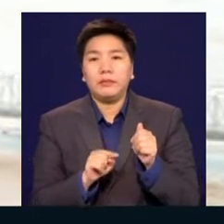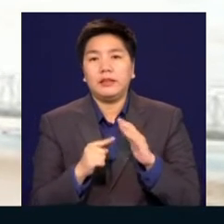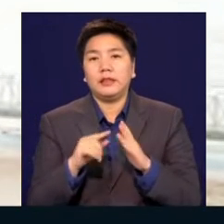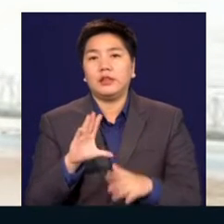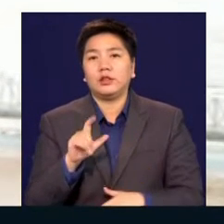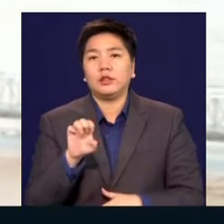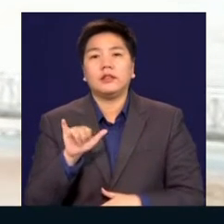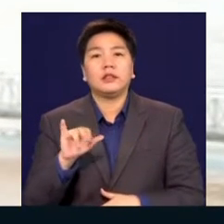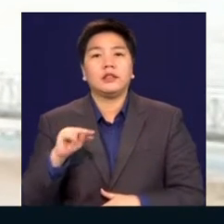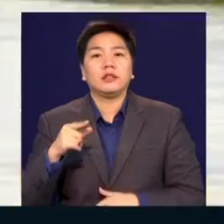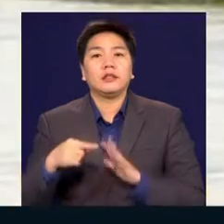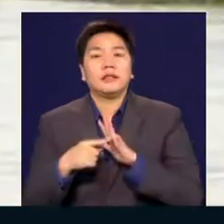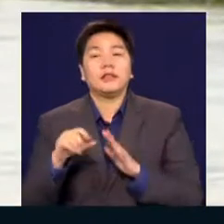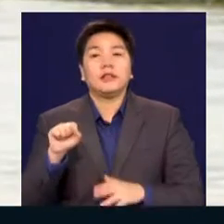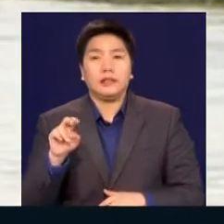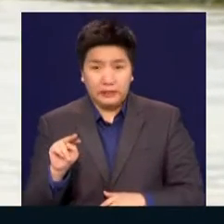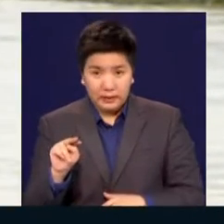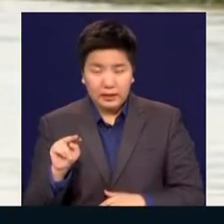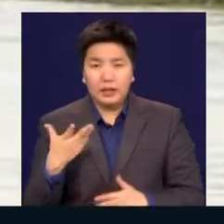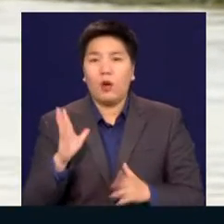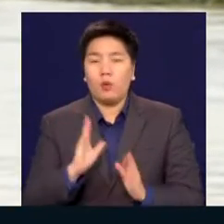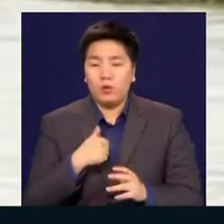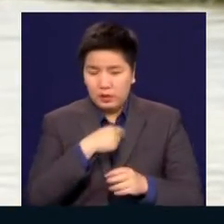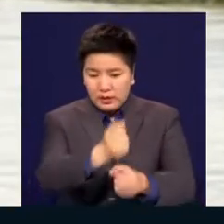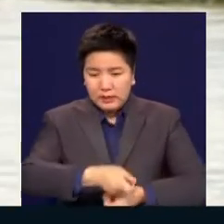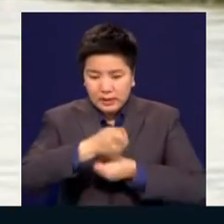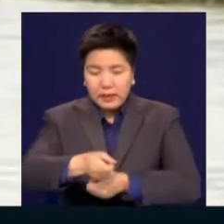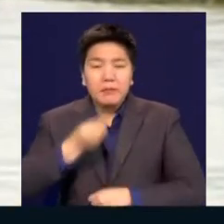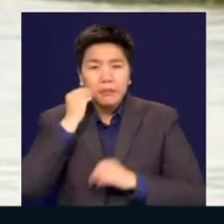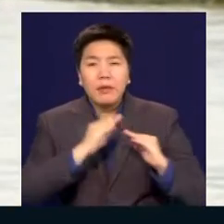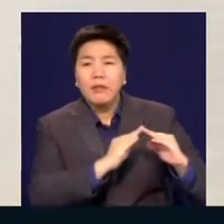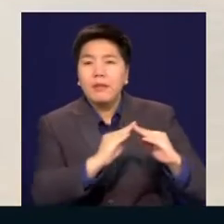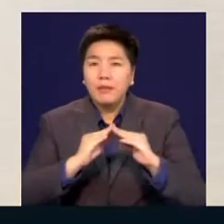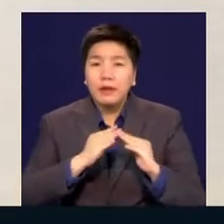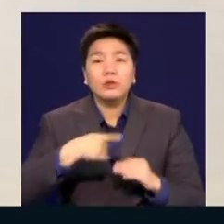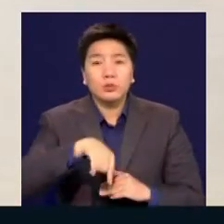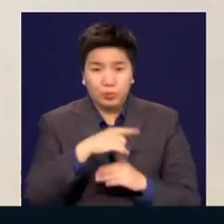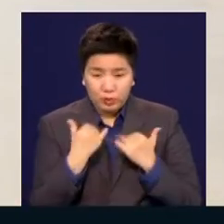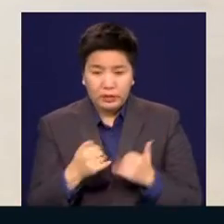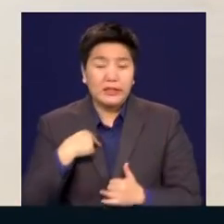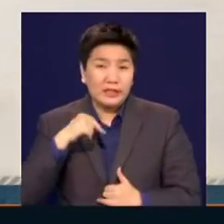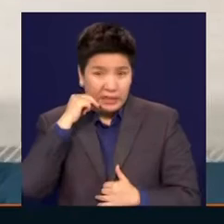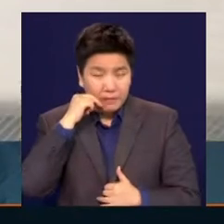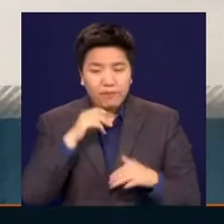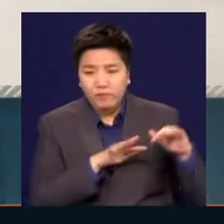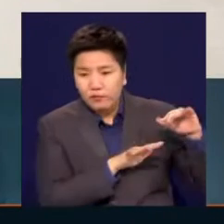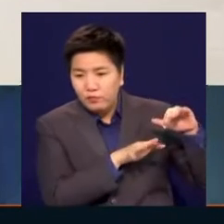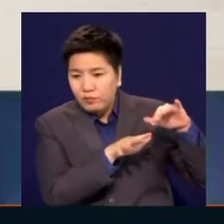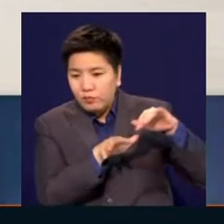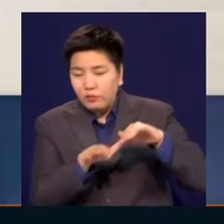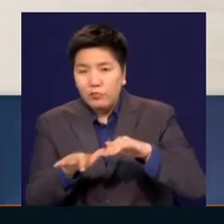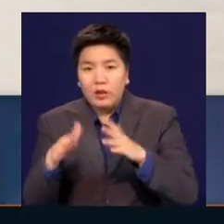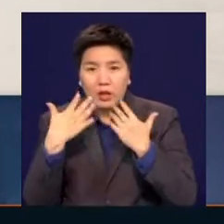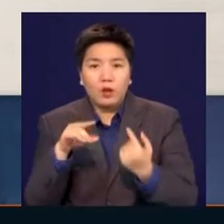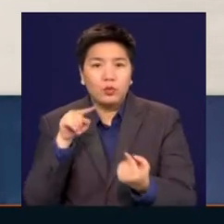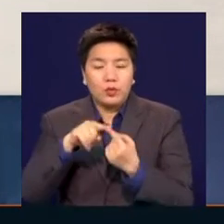ชียงรายตอนนี้นะคะรวมถึงพื้นที่การเกษตรของชาวบ้านด้วยนะคะตอนนี้ค่ะมวลน้ำก็มีการไหลไปสมทบแล้วก็ไหลเข้